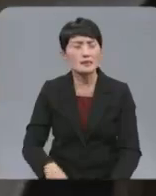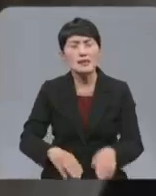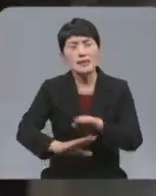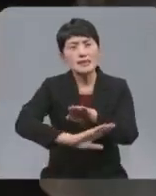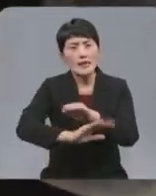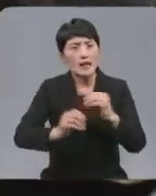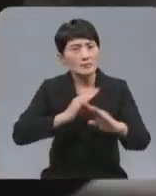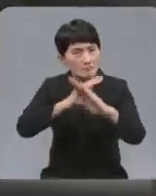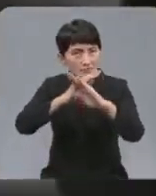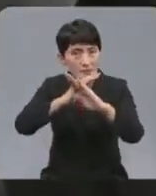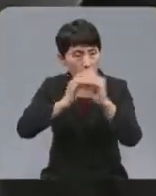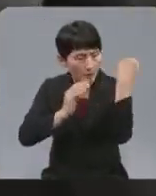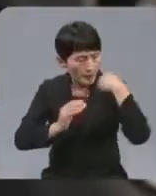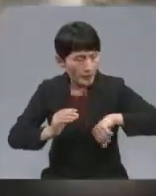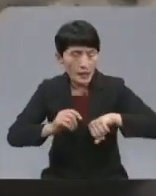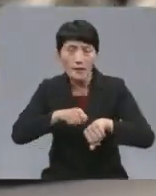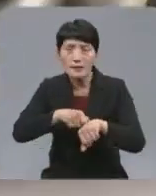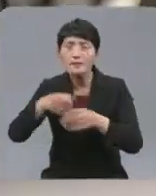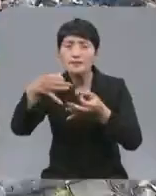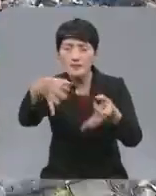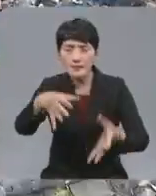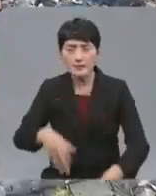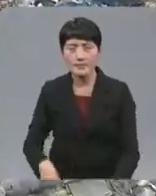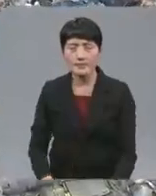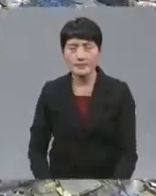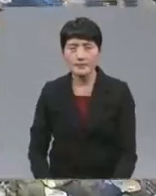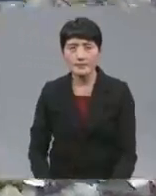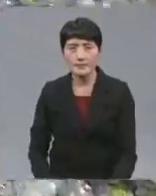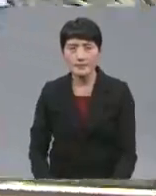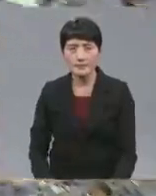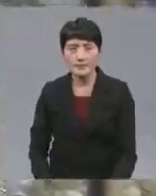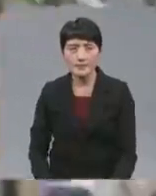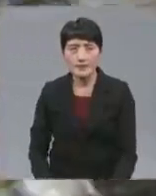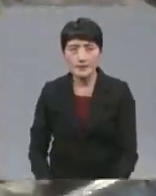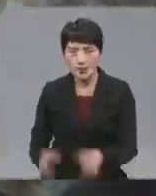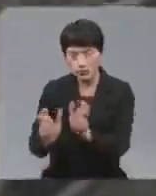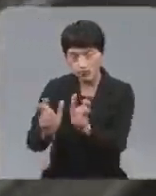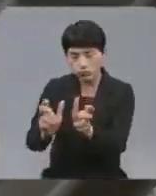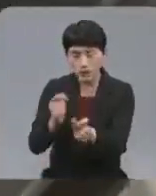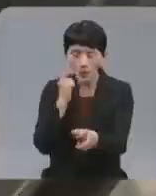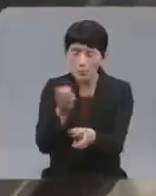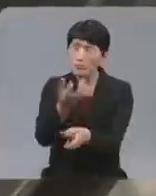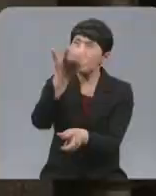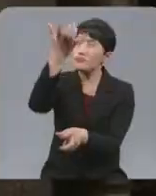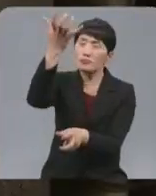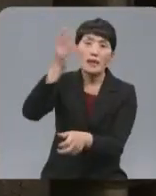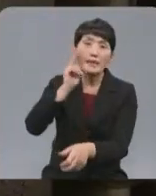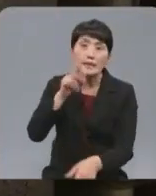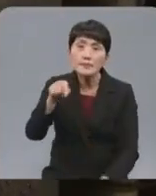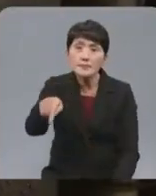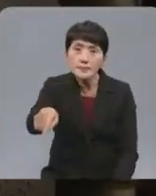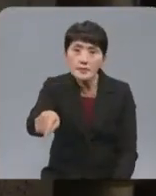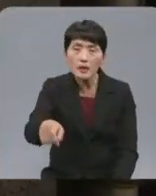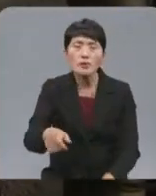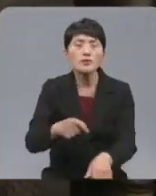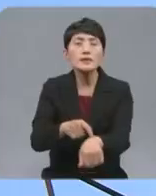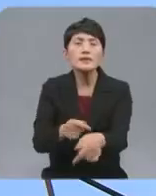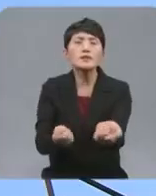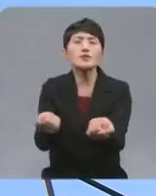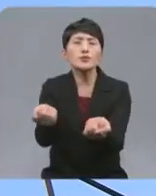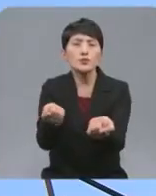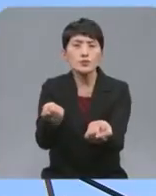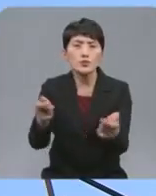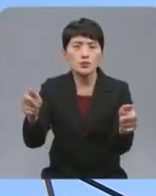рекомендовано использовать пылезащитные покрытия и тоже сократить время работы каток на площади Сеула